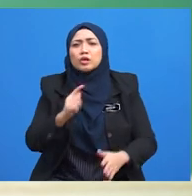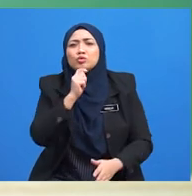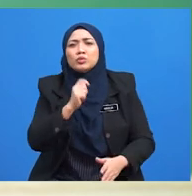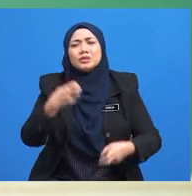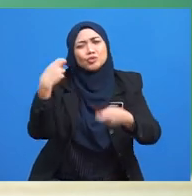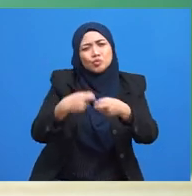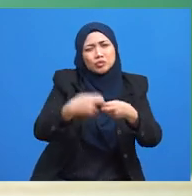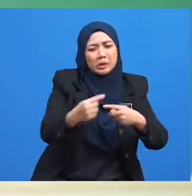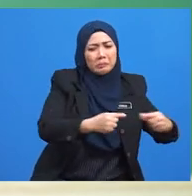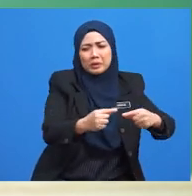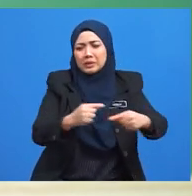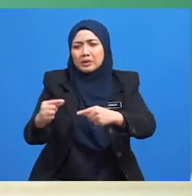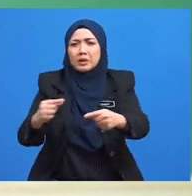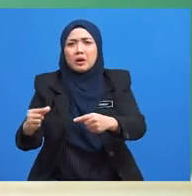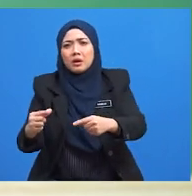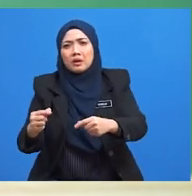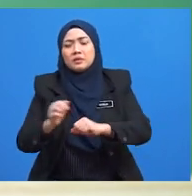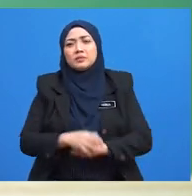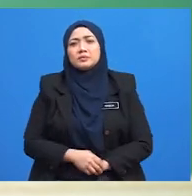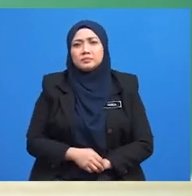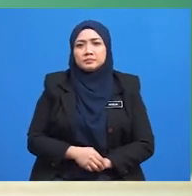semasa kawasan rumah dilanda banjir.